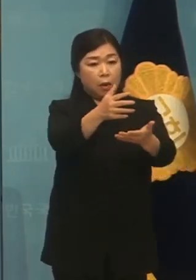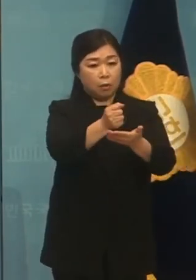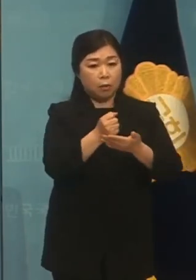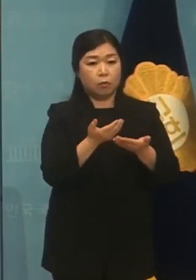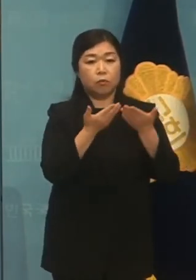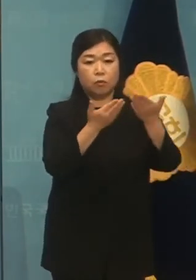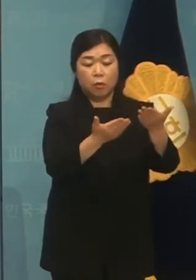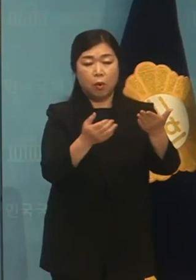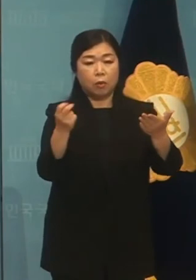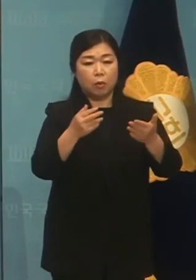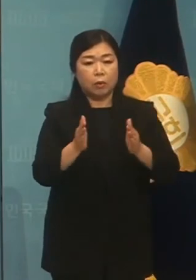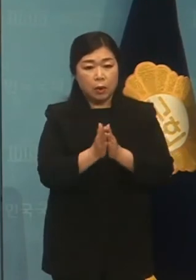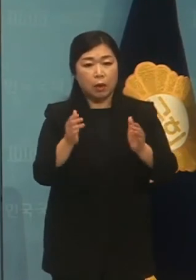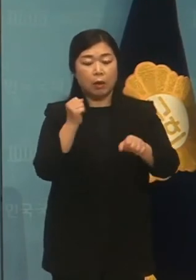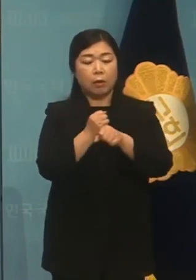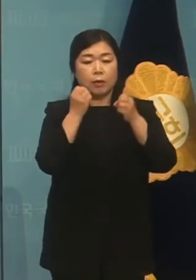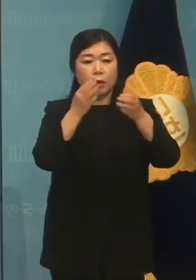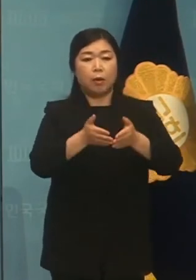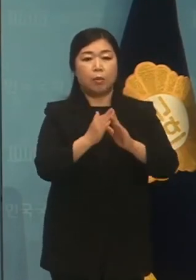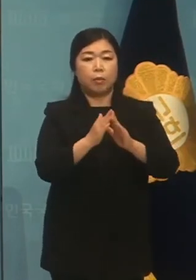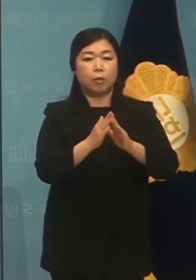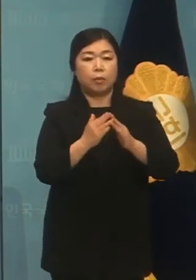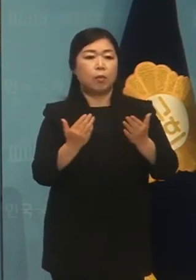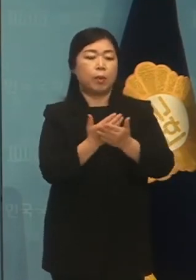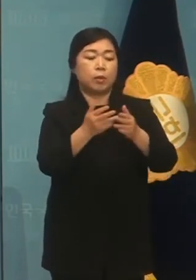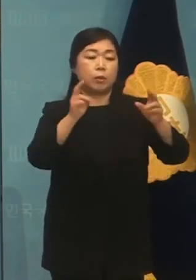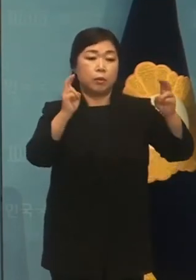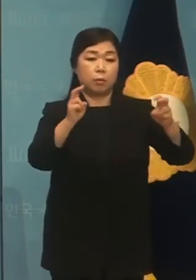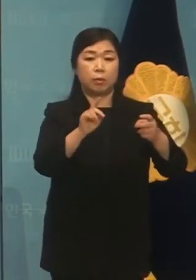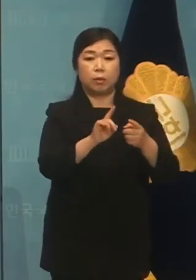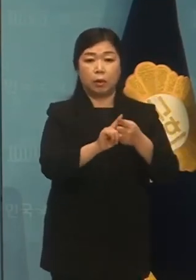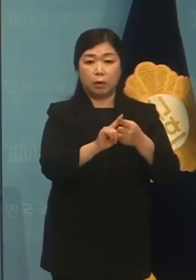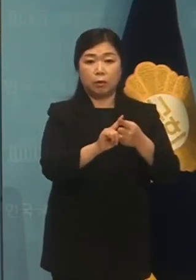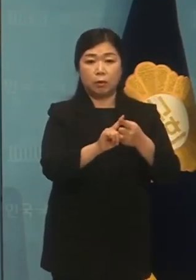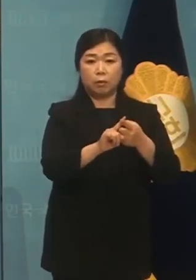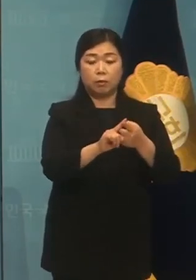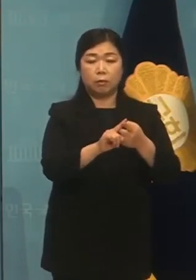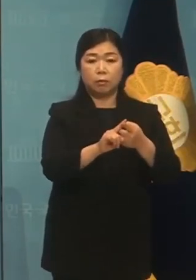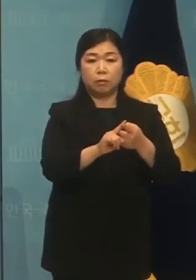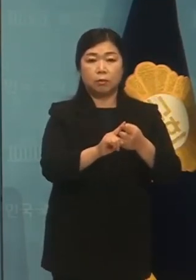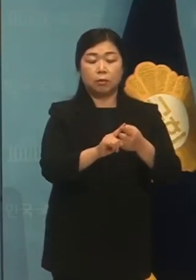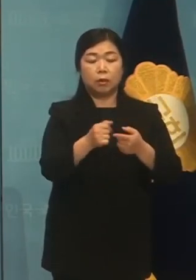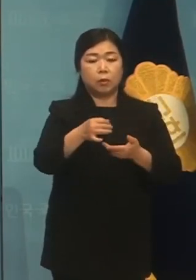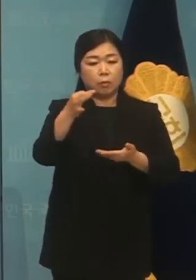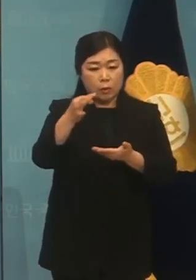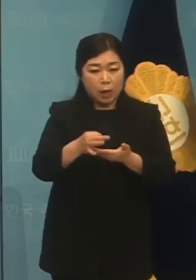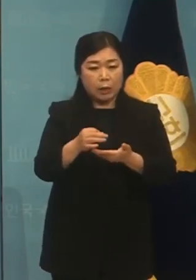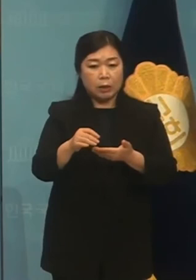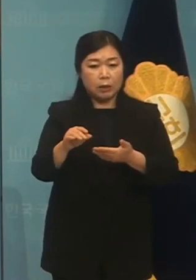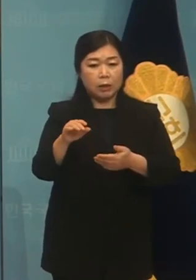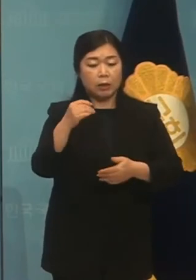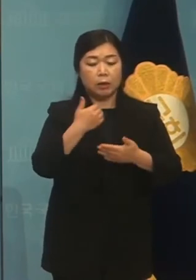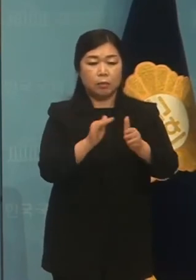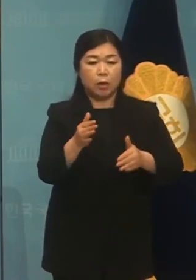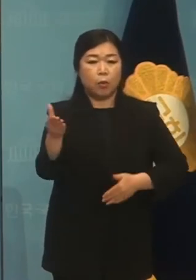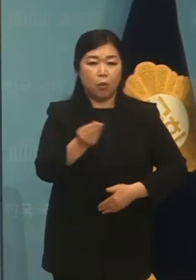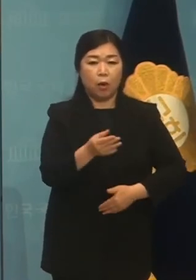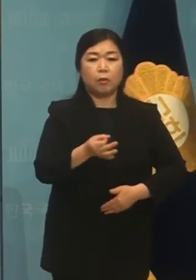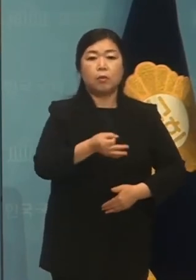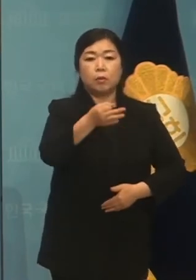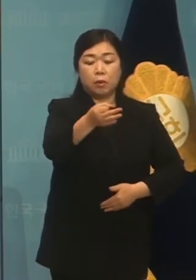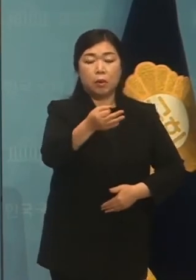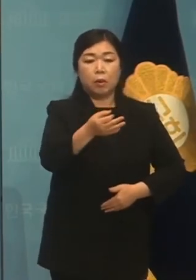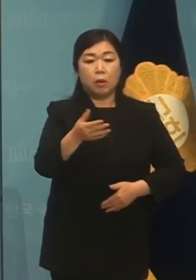확보하고 스타트업이나 창업, 벤처기업들에게 낮은 임대료의 공간을 제공할 수